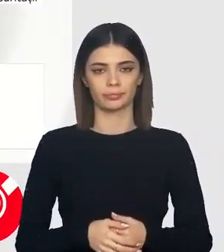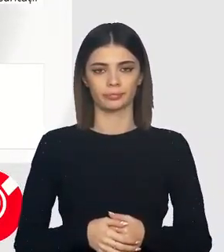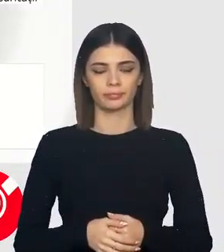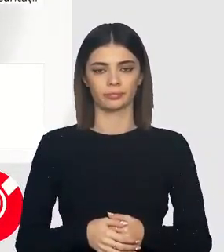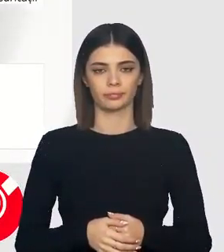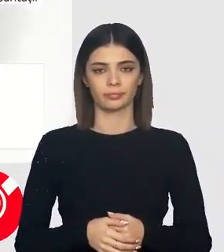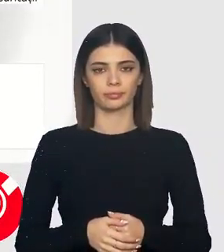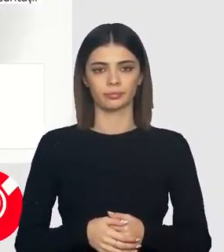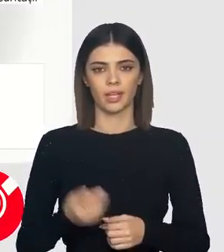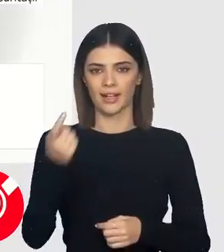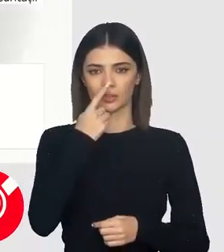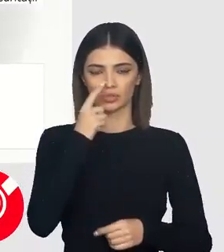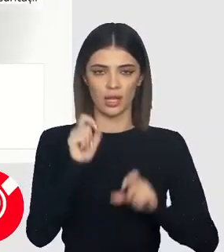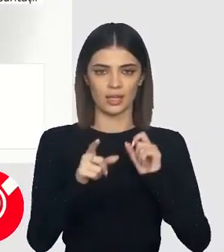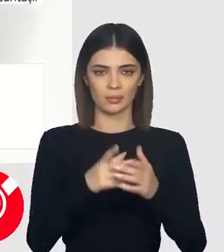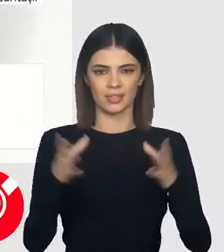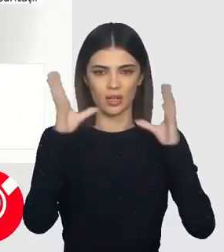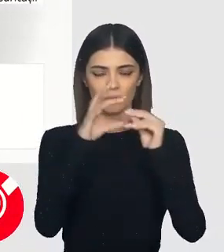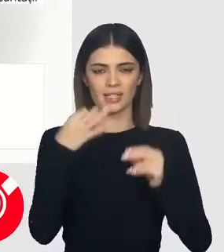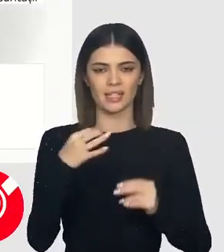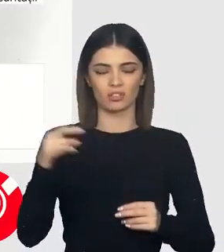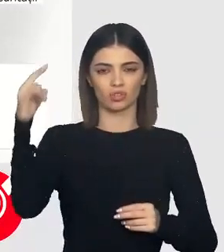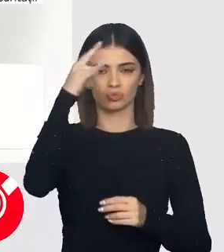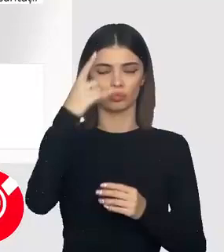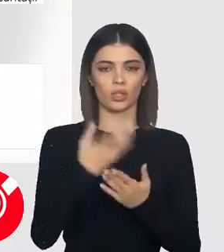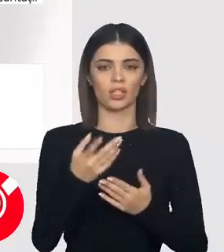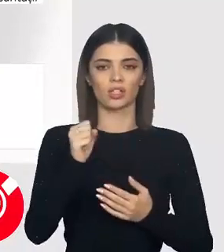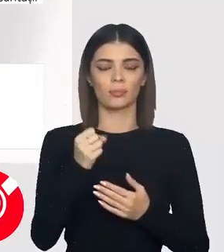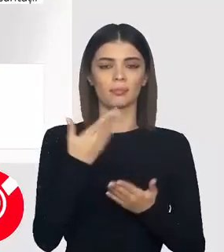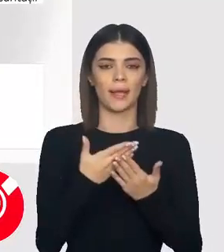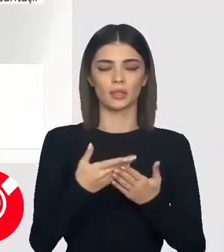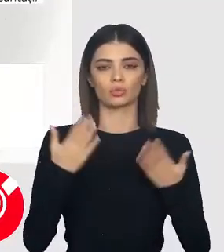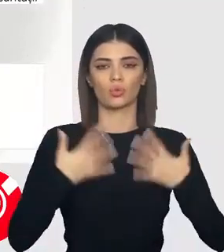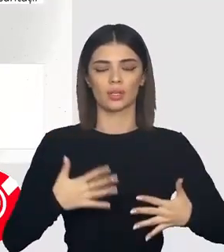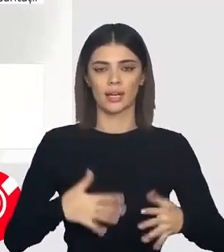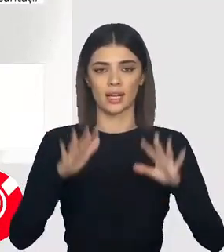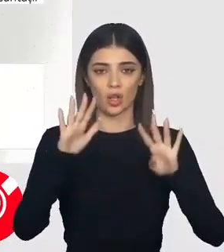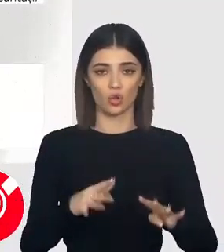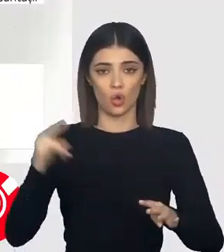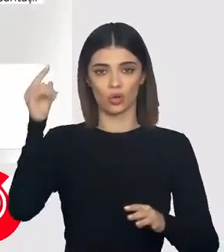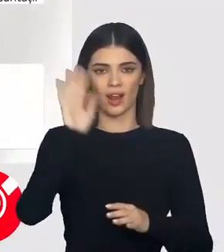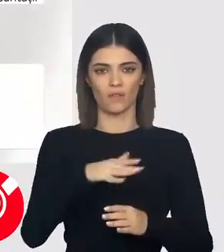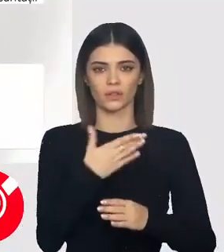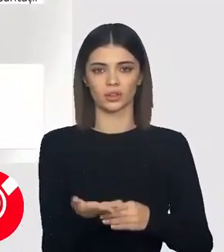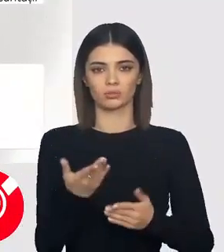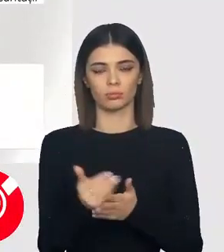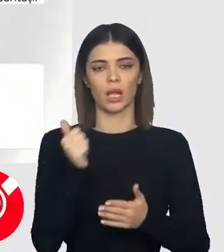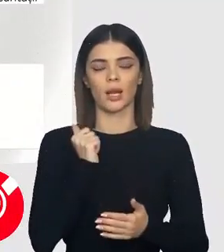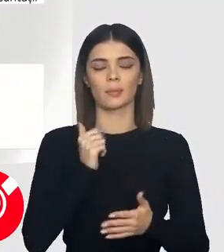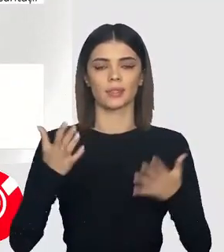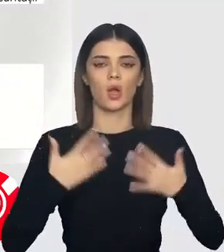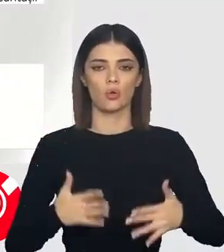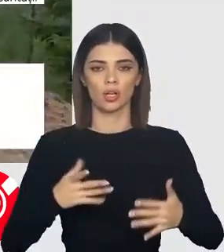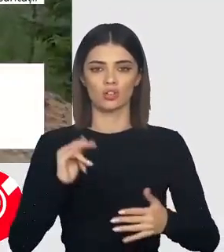Într-adevăr, rușii au lansat azi noapte 10 drone Shahed spre Ucraina, însă 9 dintre acestea au fost doborâte de armata